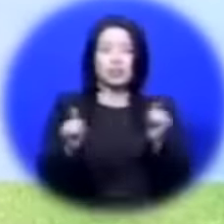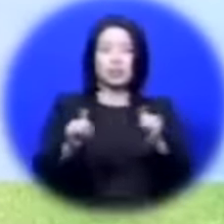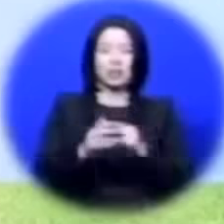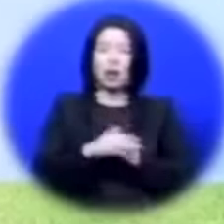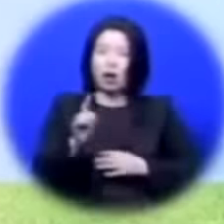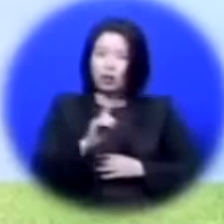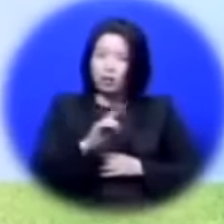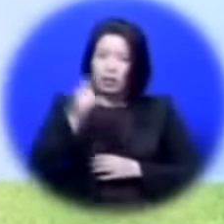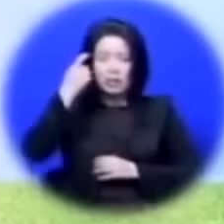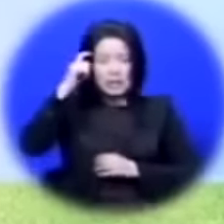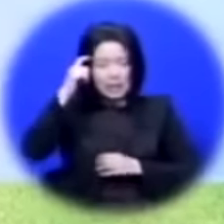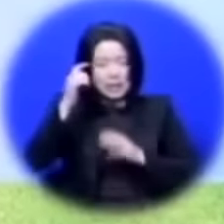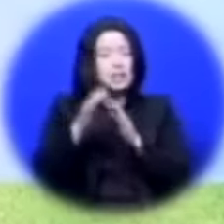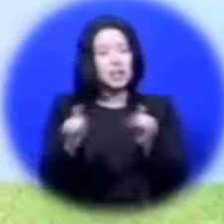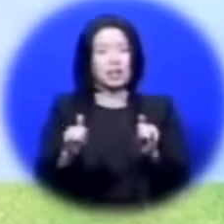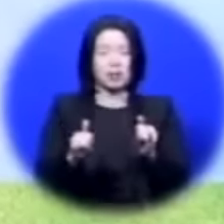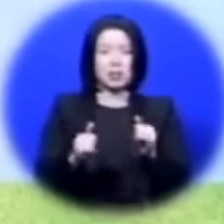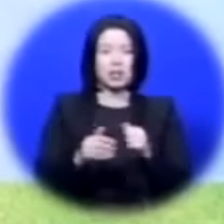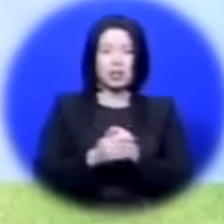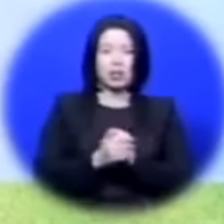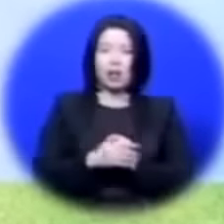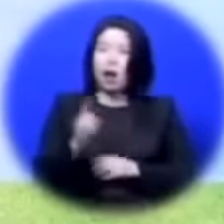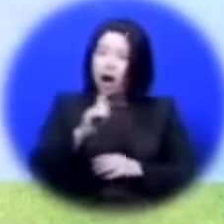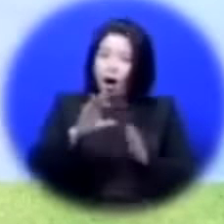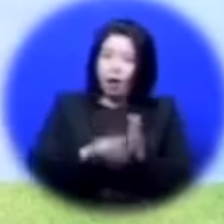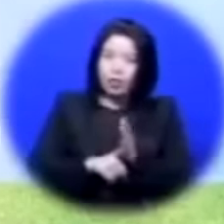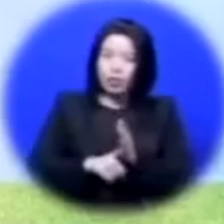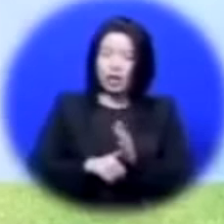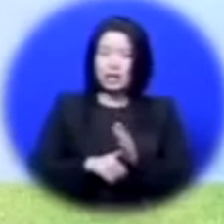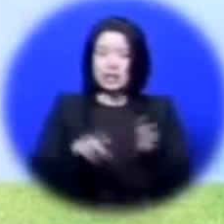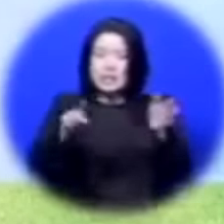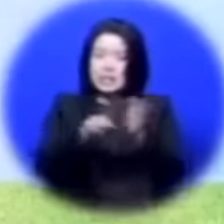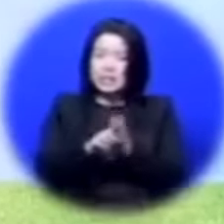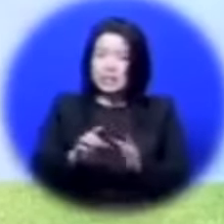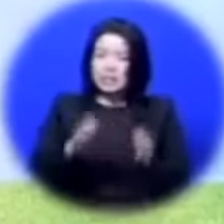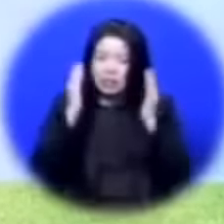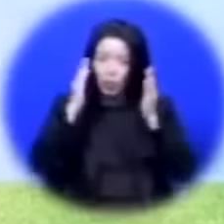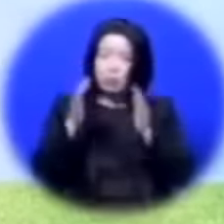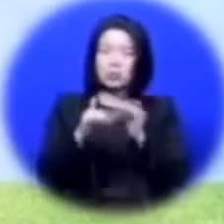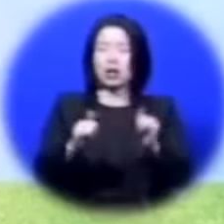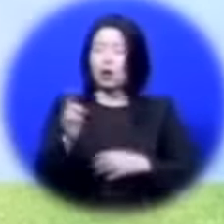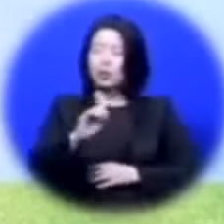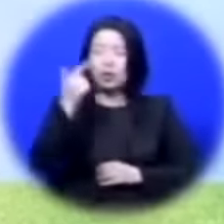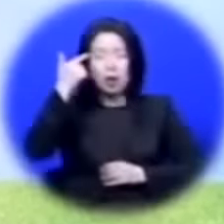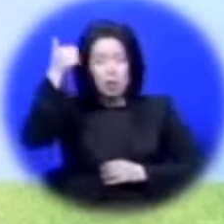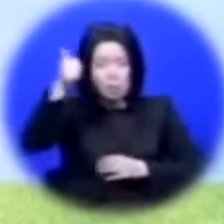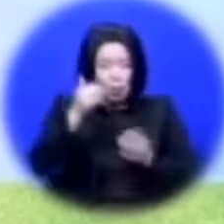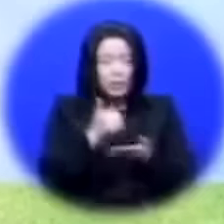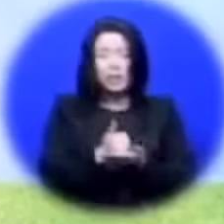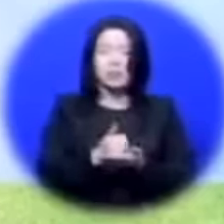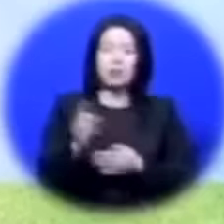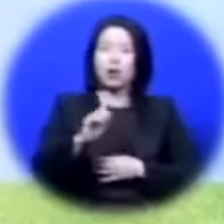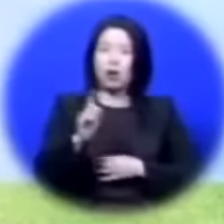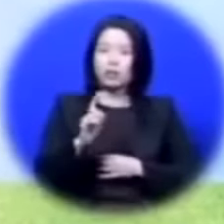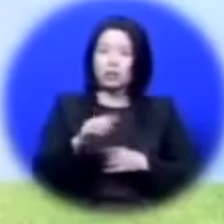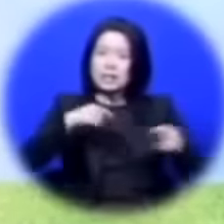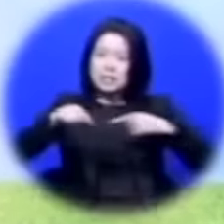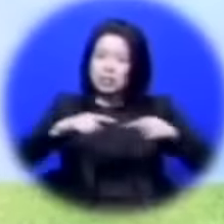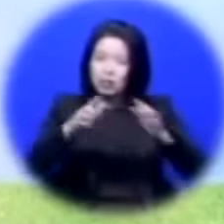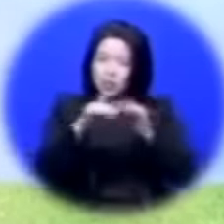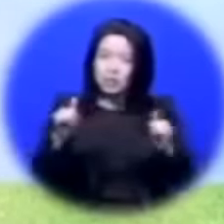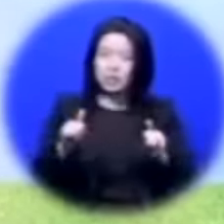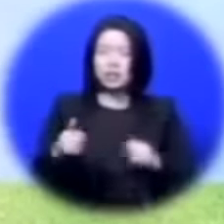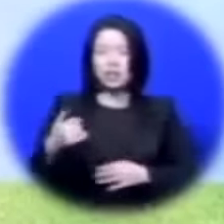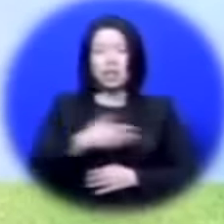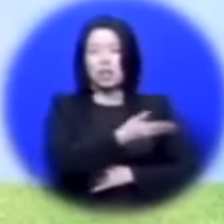어떤 사상가가 어떤 때는 어떤 신학자가 어떤 때는 어떤 목사님이 어떤 때는 어떤 정치인이